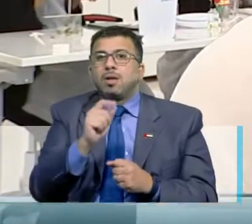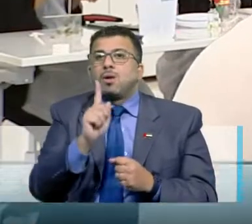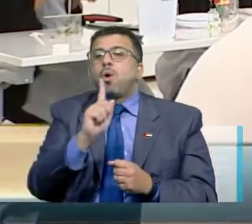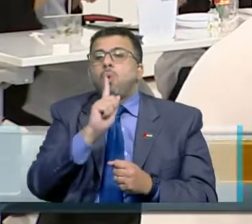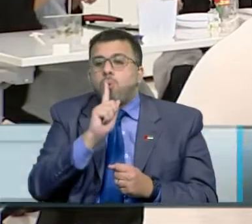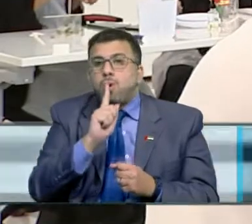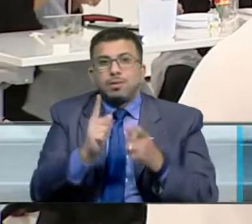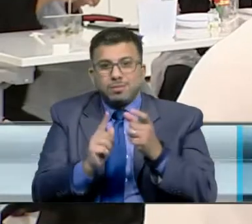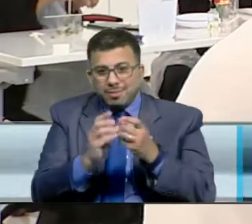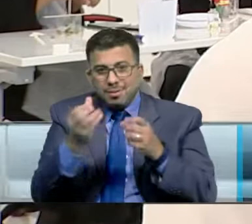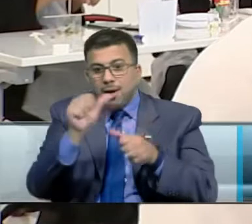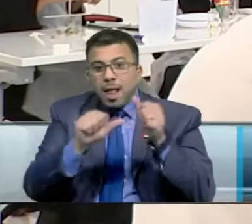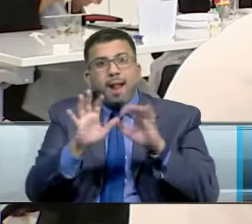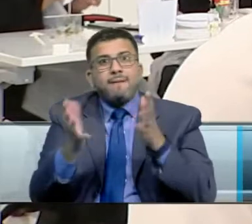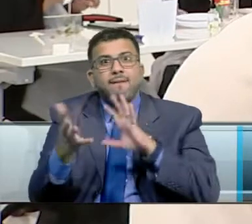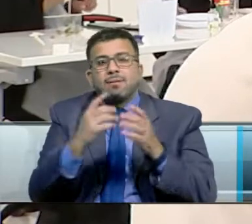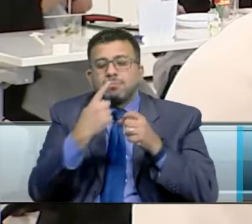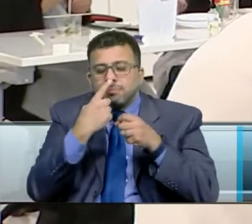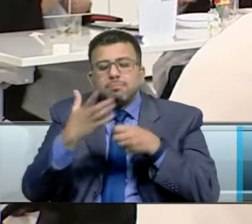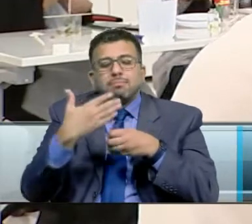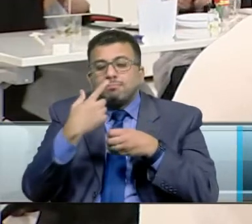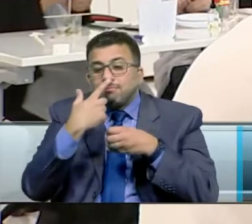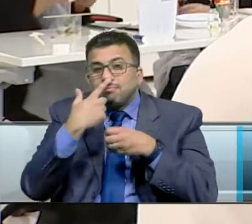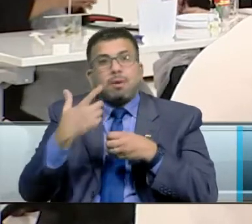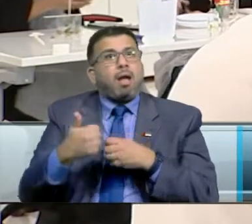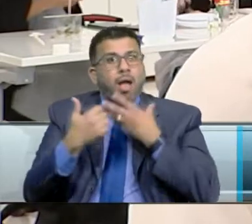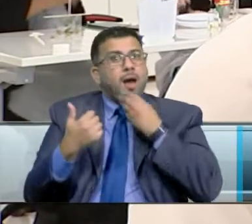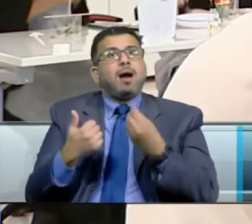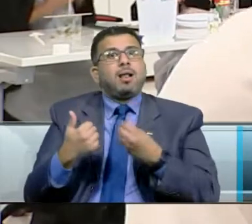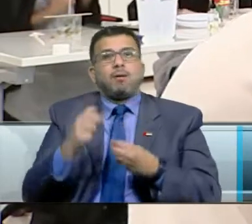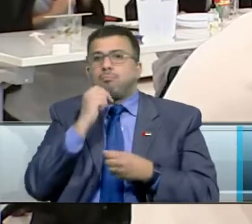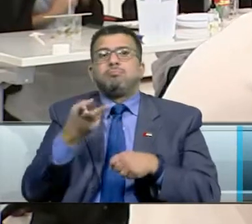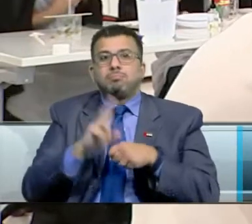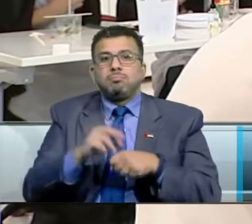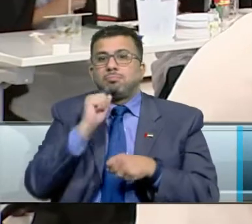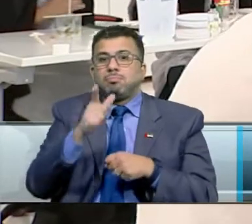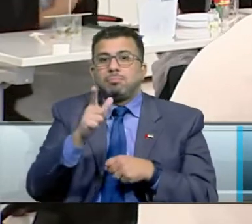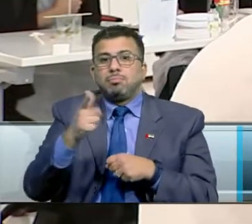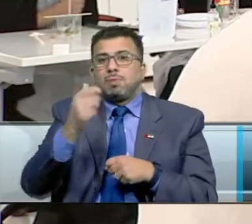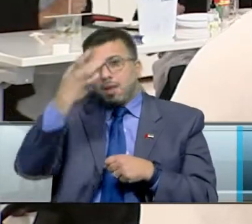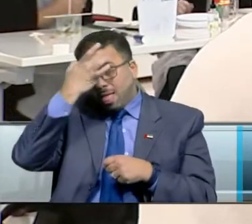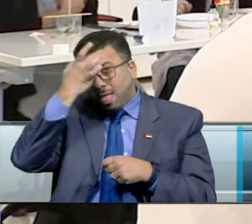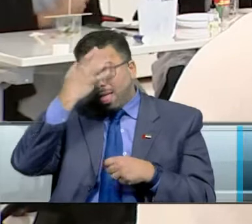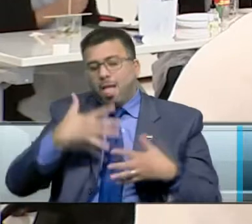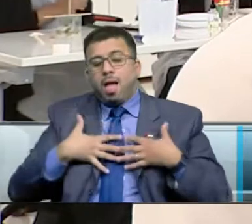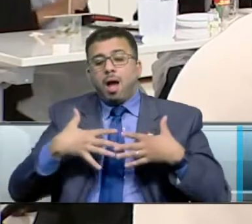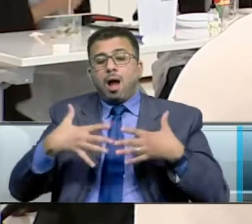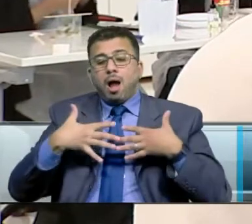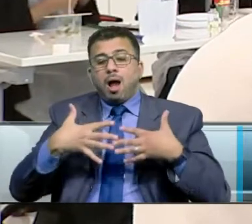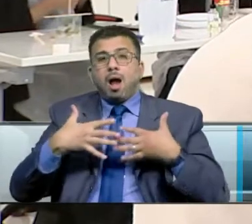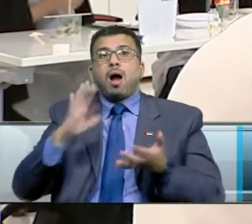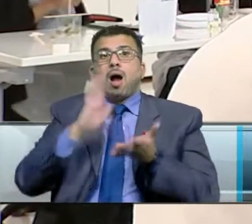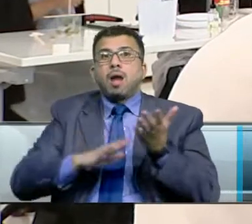طبيعية، هالشموع وايد حلوة لأن ريحتها حلوة، وبعد أنها تساعد المرضى وبذات اللي مرضى الربو، وبعد أنها مو